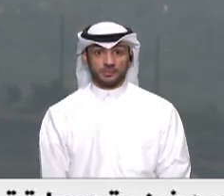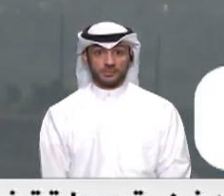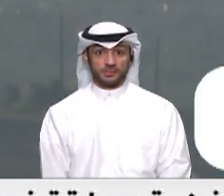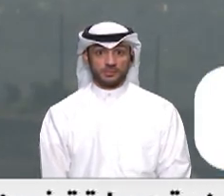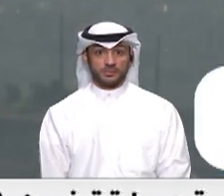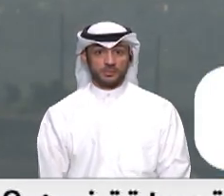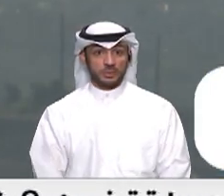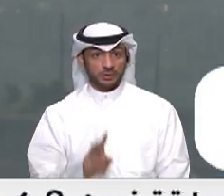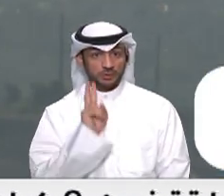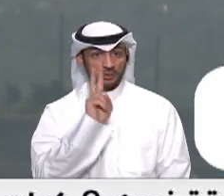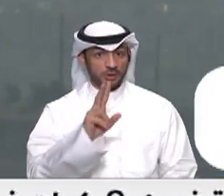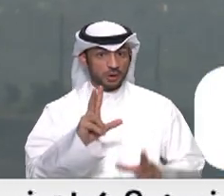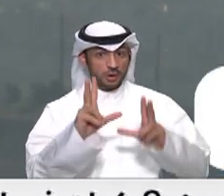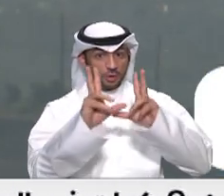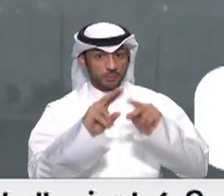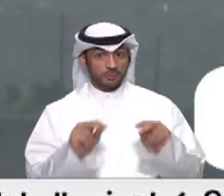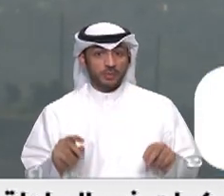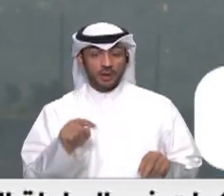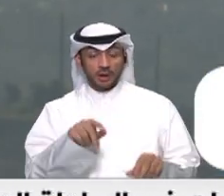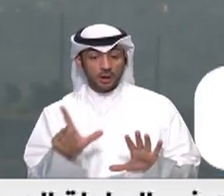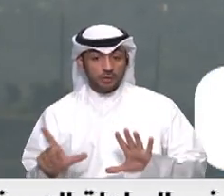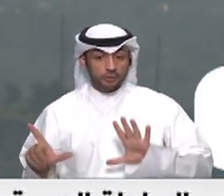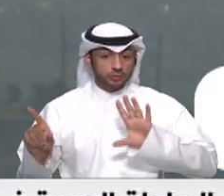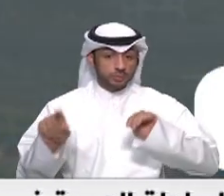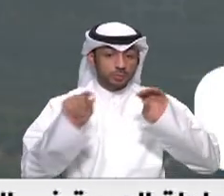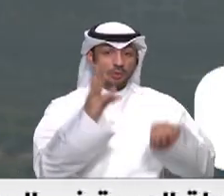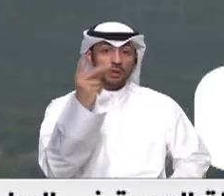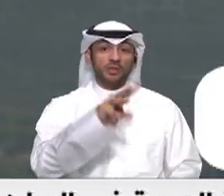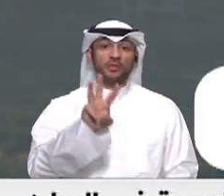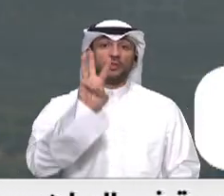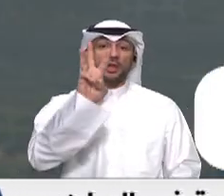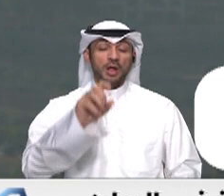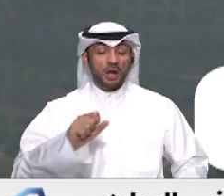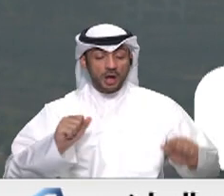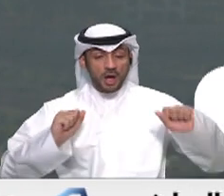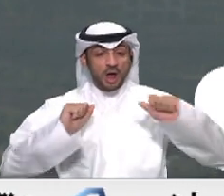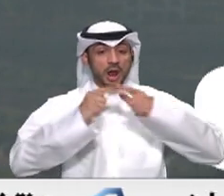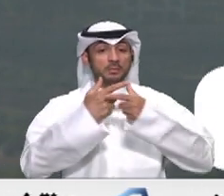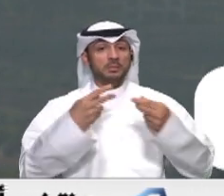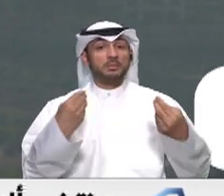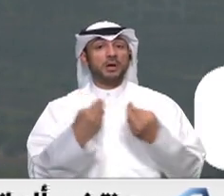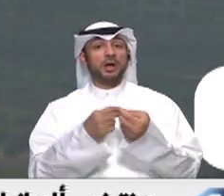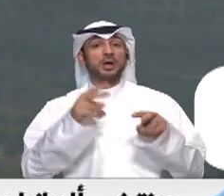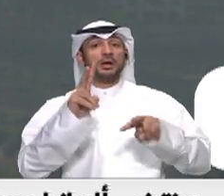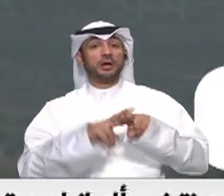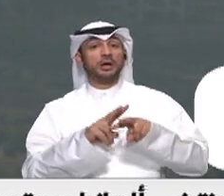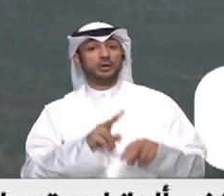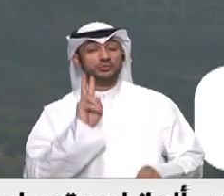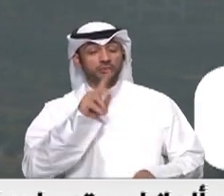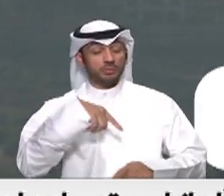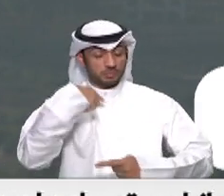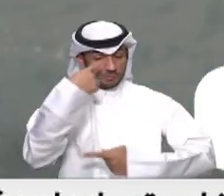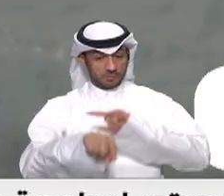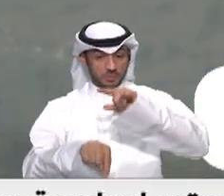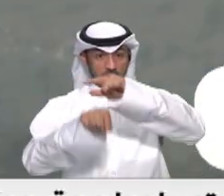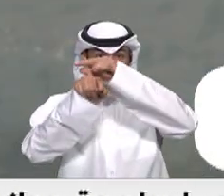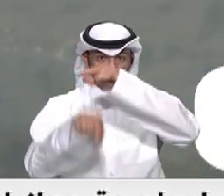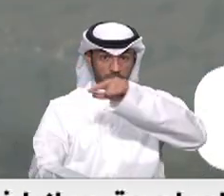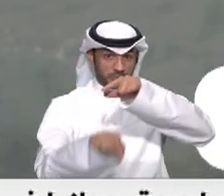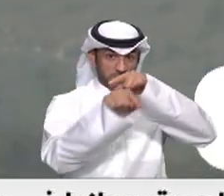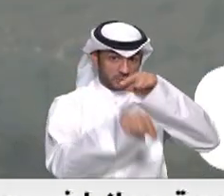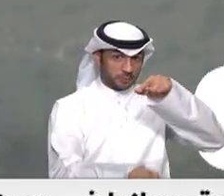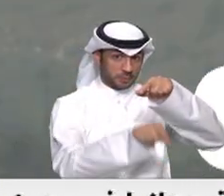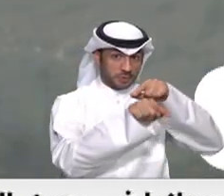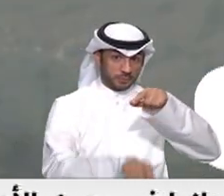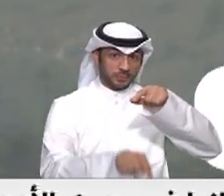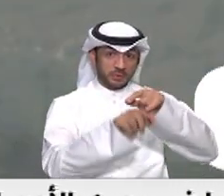دخل لبنان الأسبوع الثالث من الحرب الإسرائيلية الموسعة عليه، وسط استمرار الغارات المكثفة والقصف